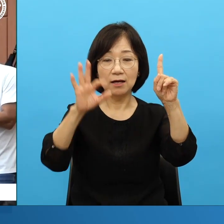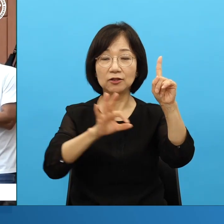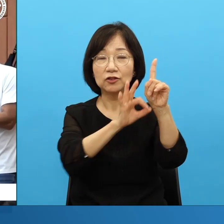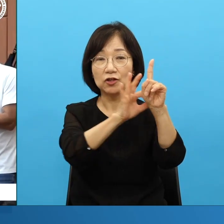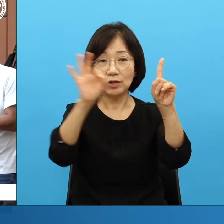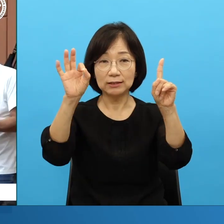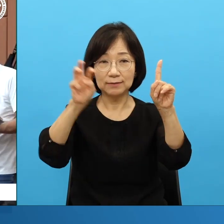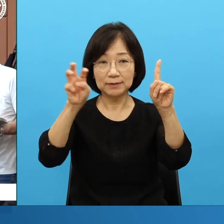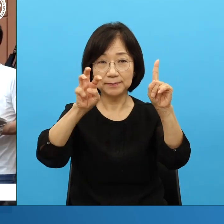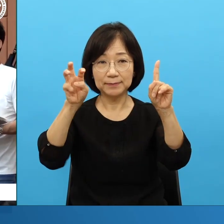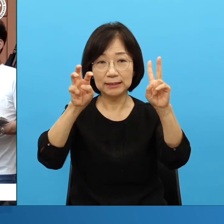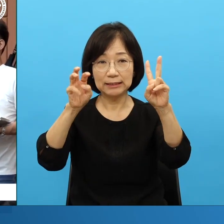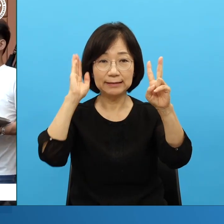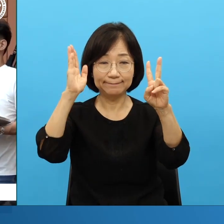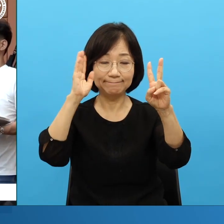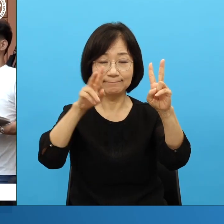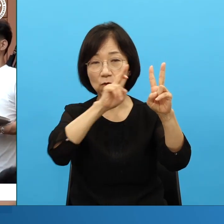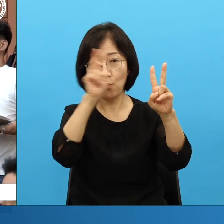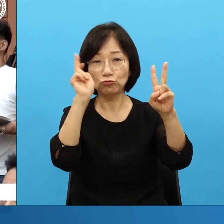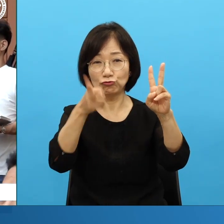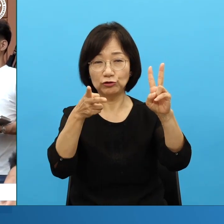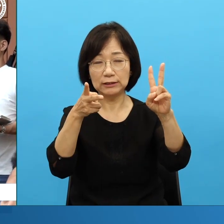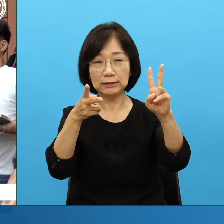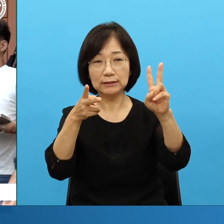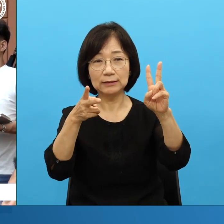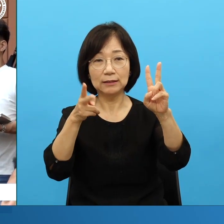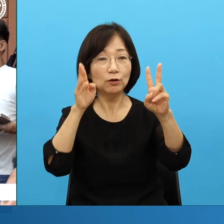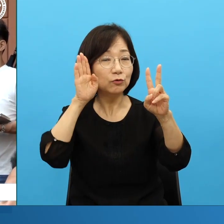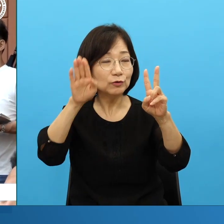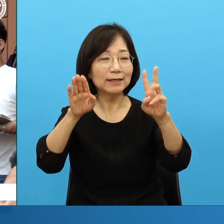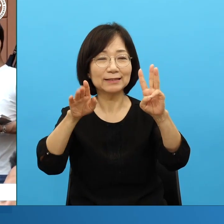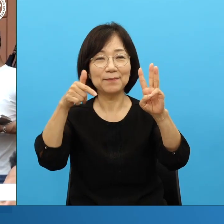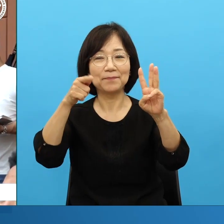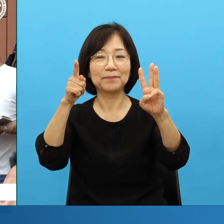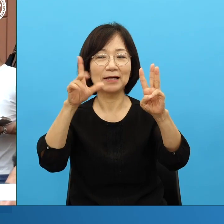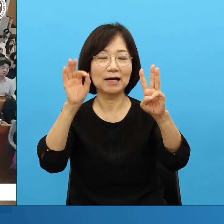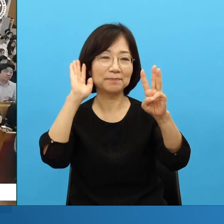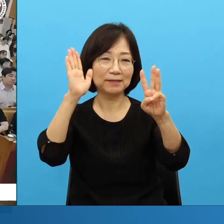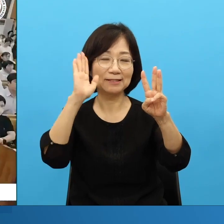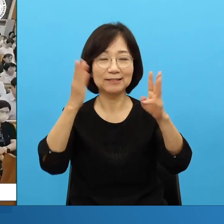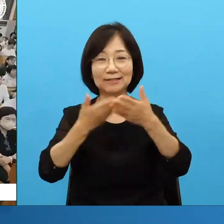30분, 2강은 오후 2시, 이후 3강이 시작됩니다.